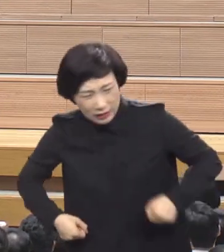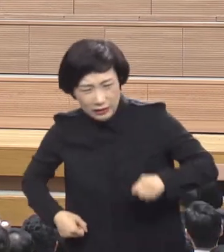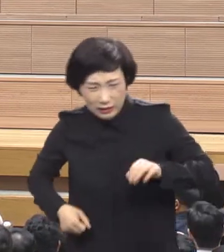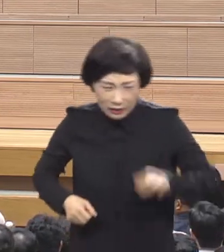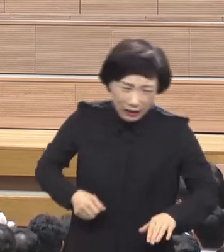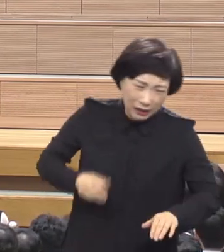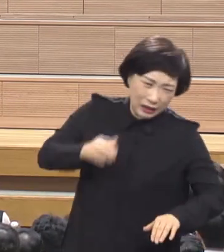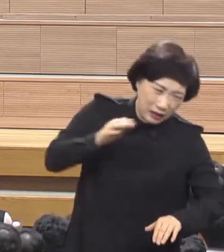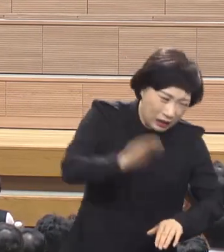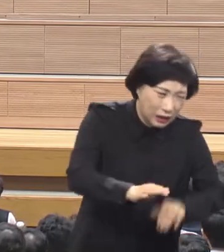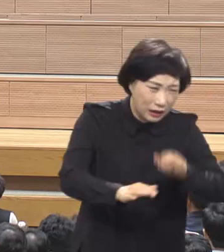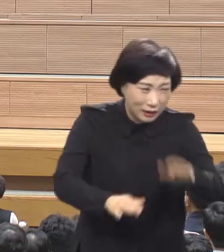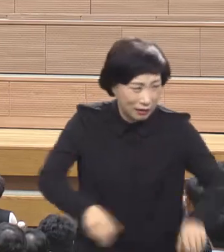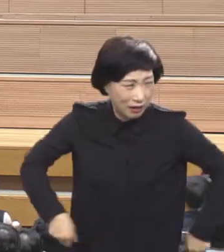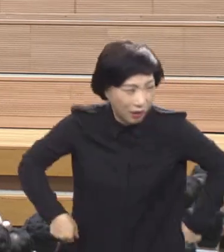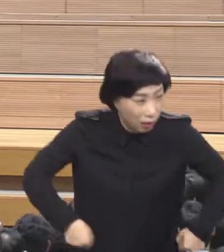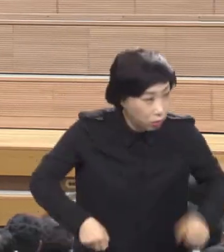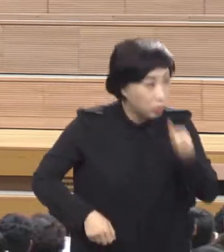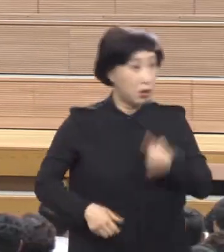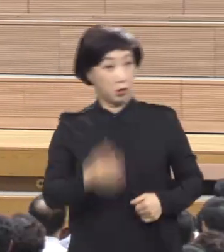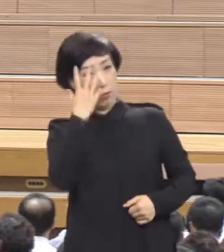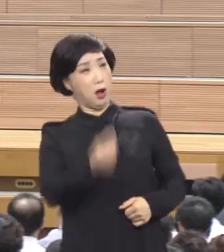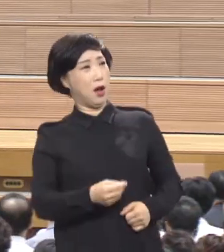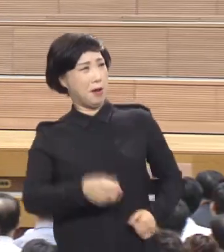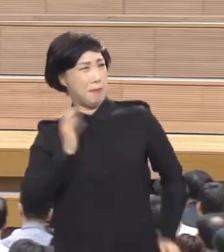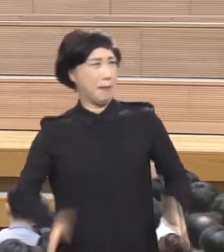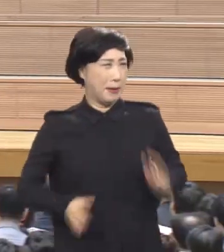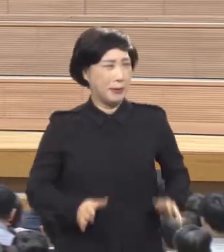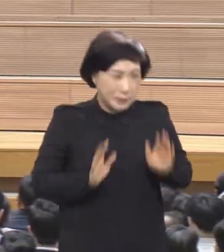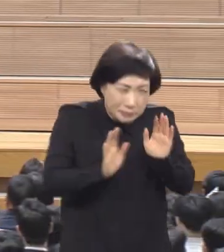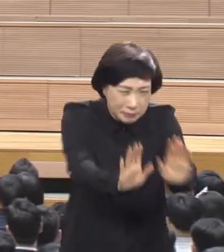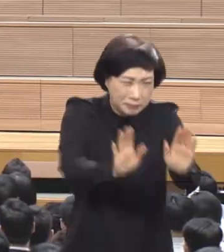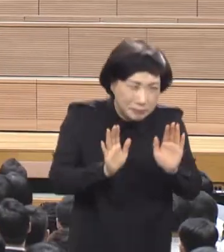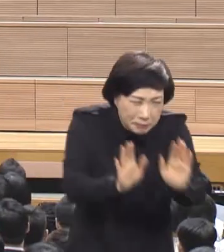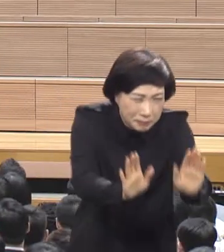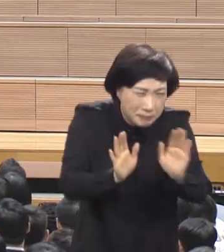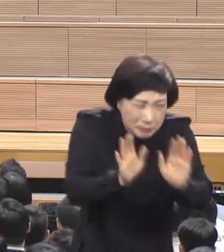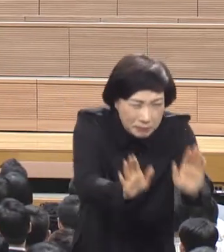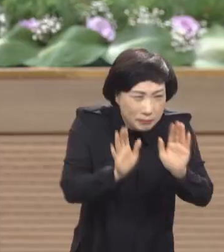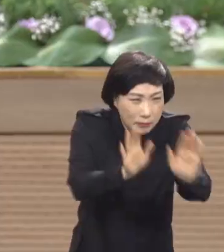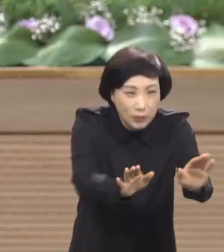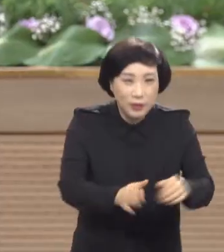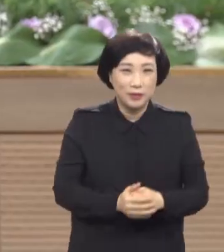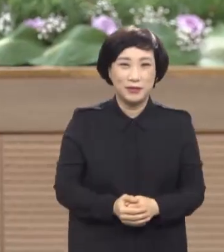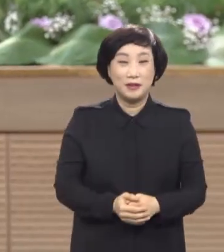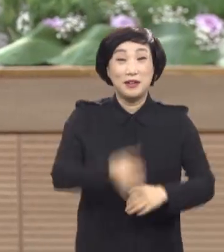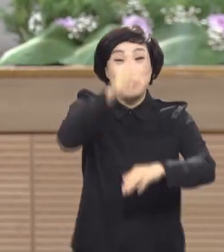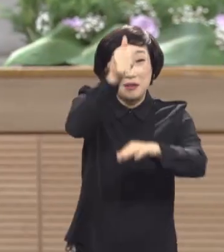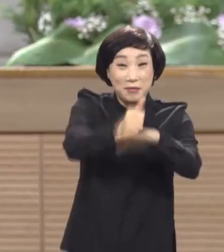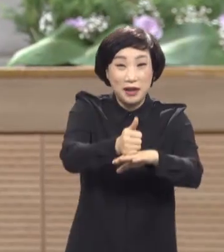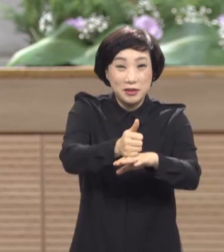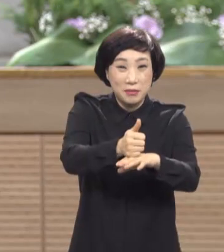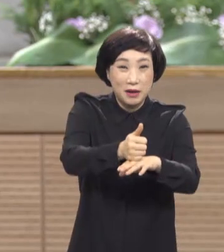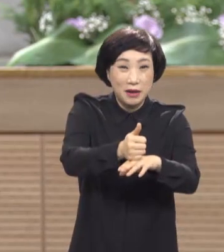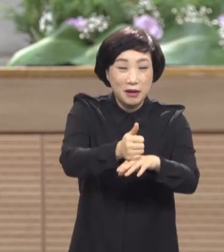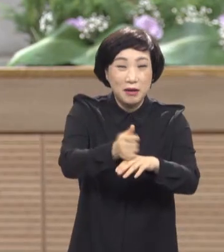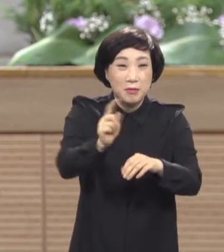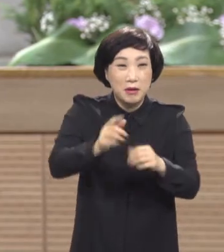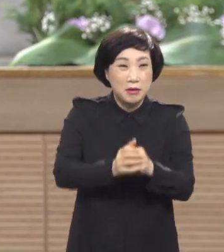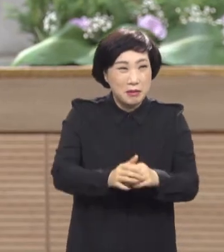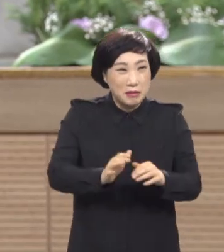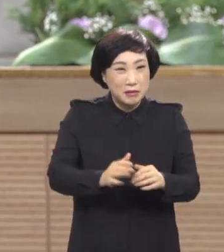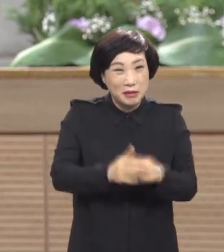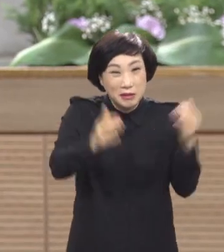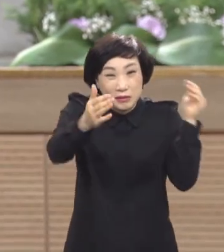가면 그저 쫓아가서 밀어줍니다 쫙 힘써서 밀어주면 마지막 꼭대기 다